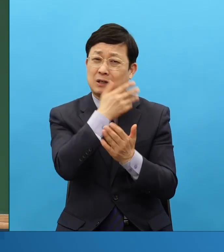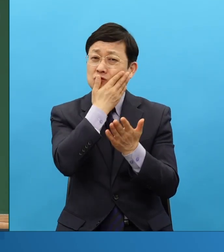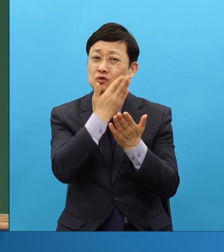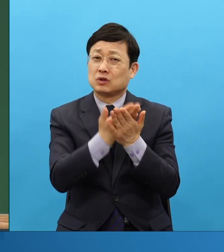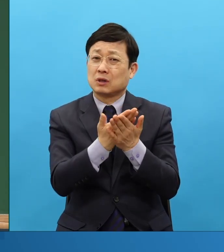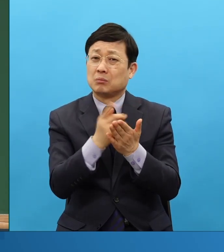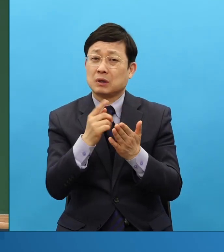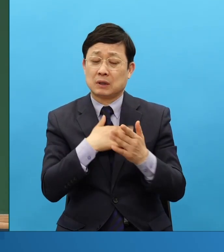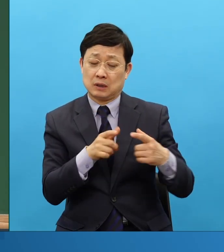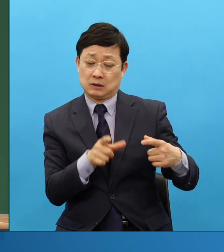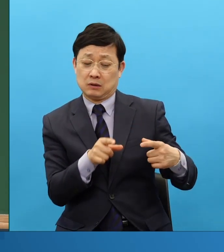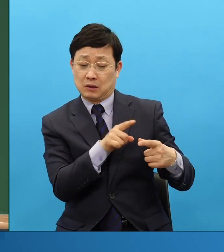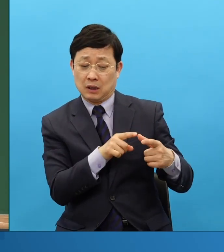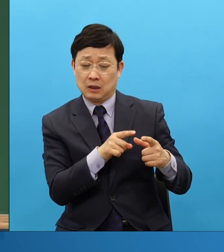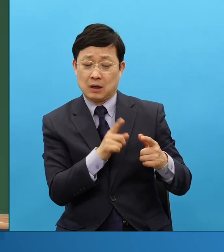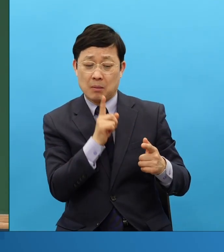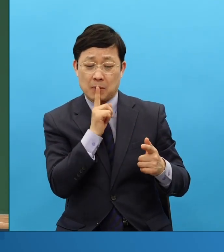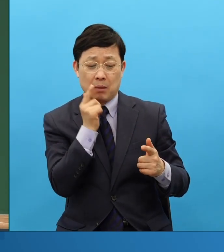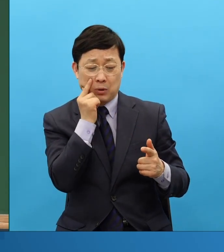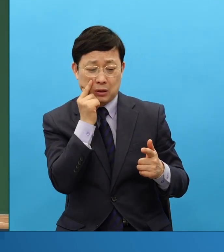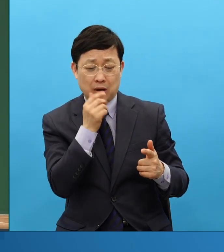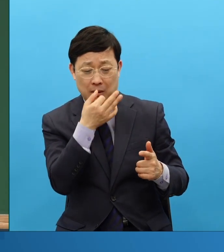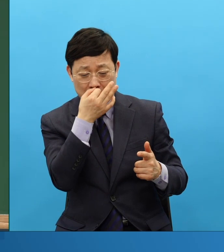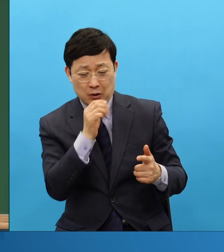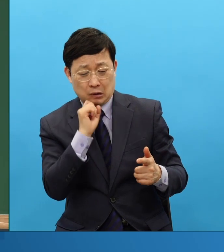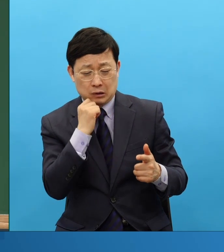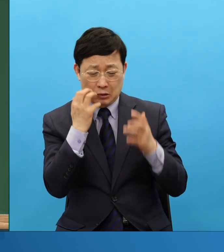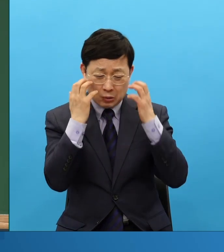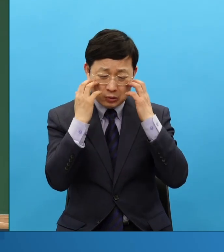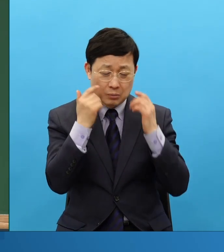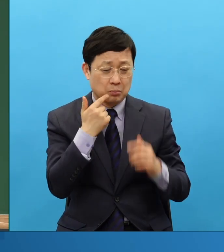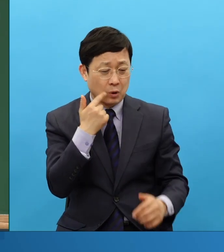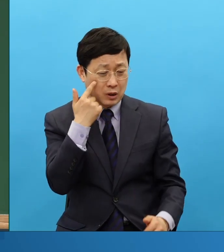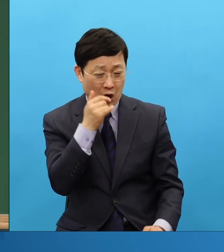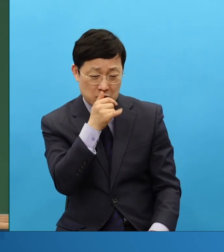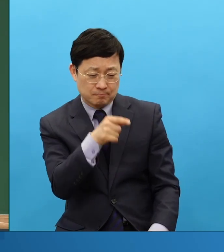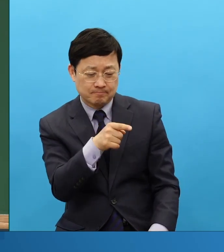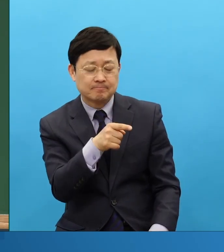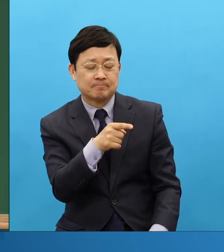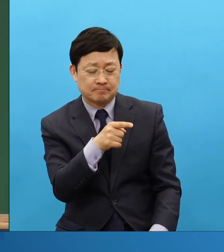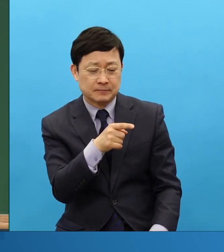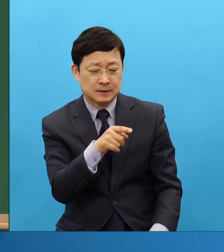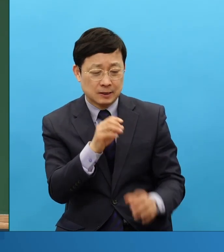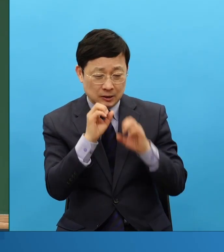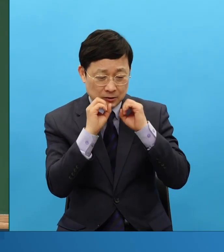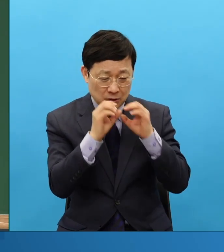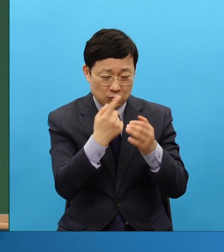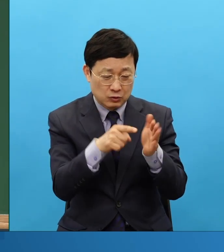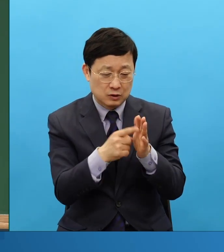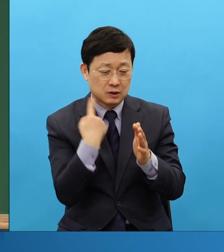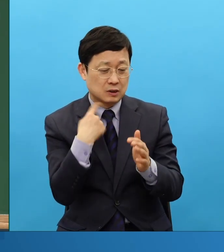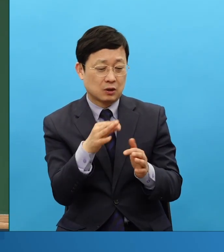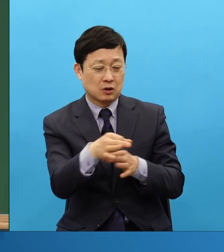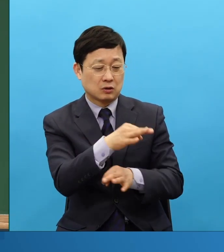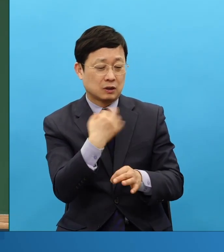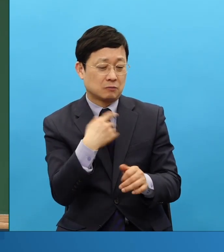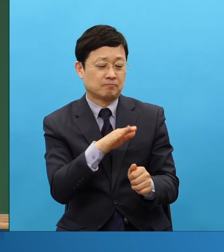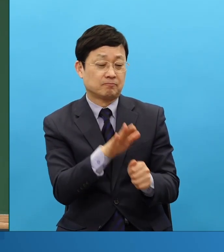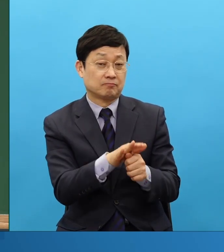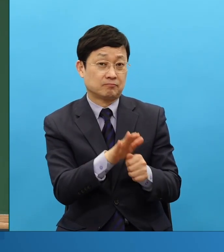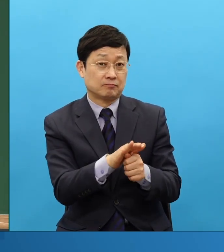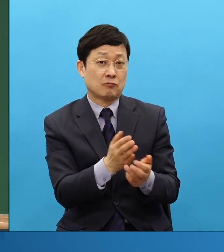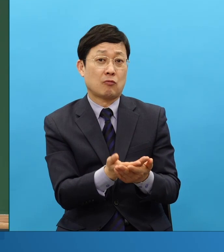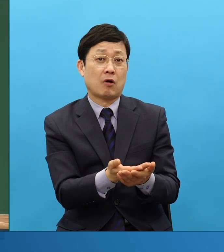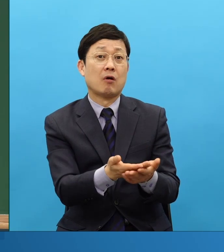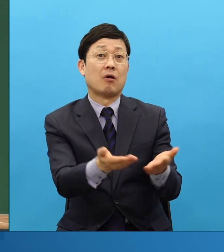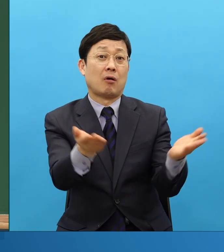지역에 말은 못하고 어려움 당하는 목회자 있다면 그분들이 전도할 수 있도록 도와주자는 겁니다. But if there are pastors